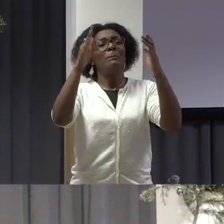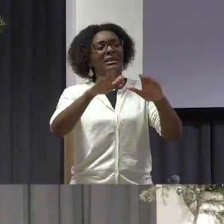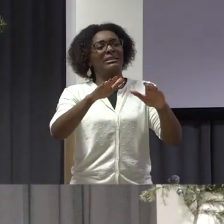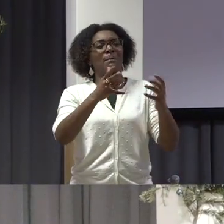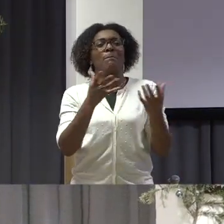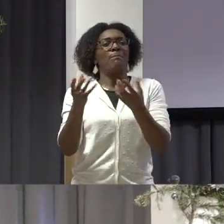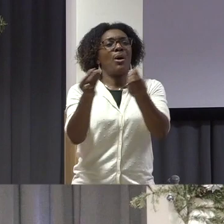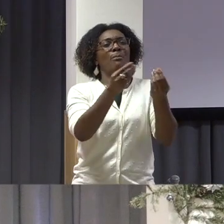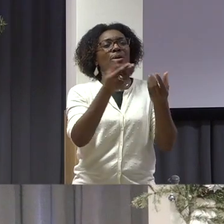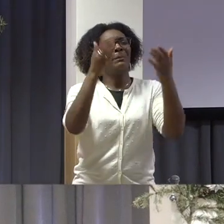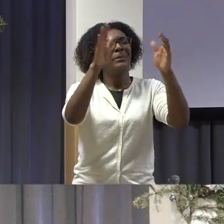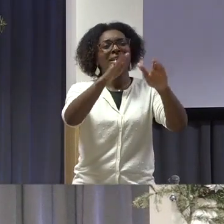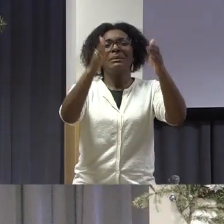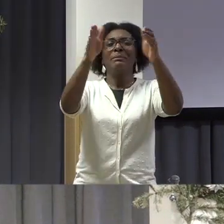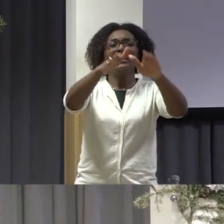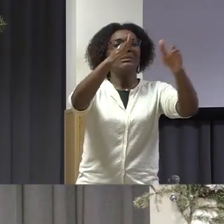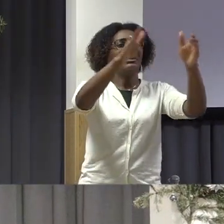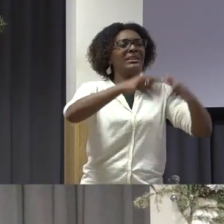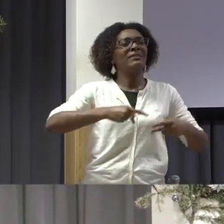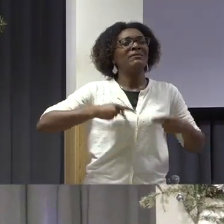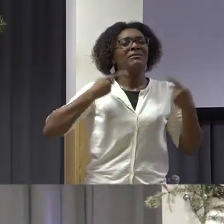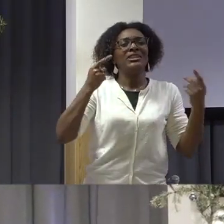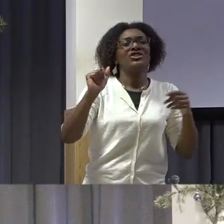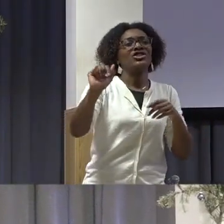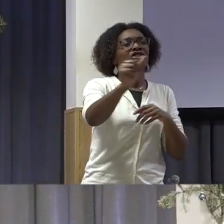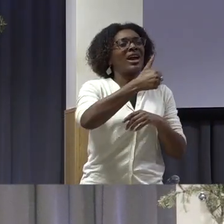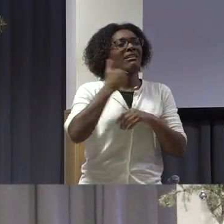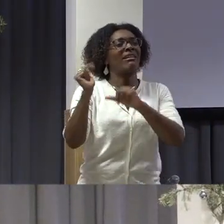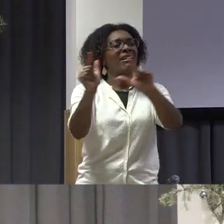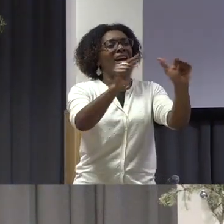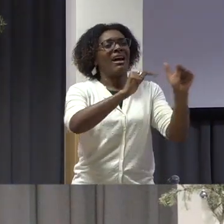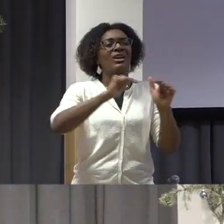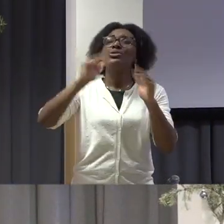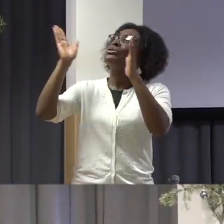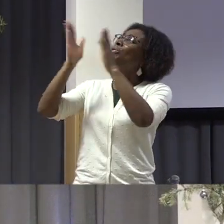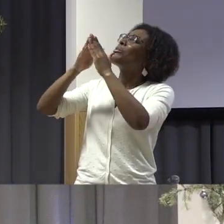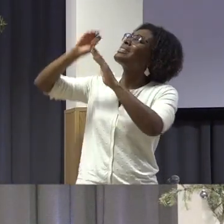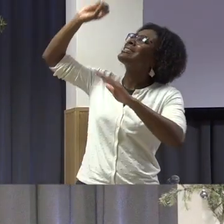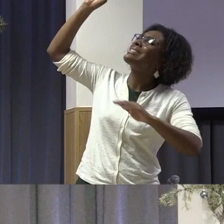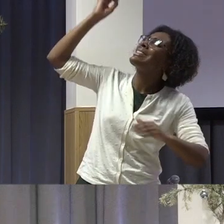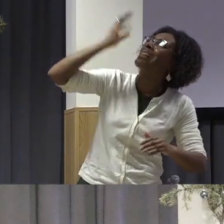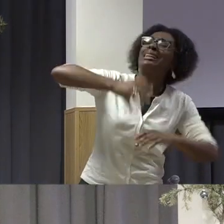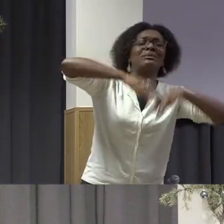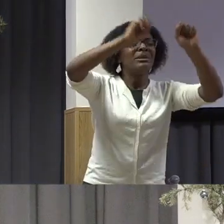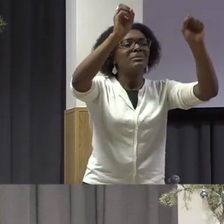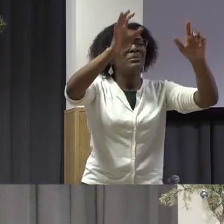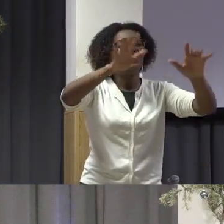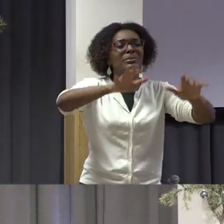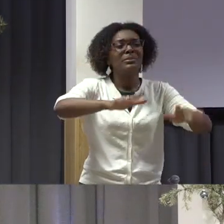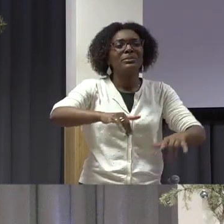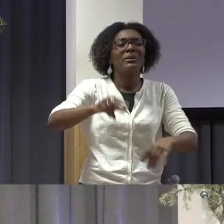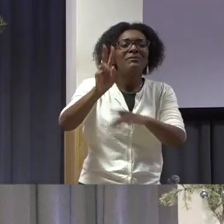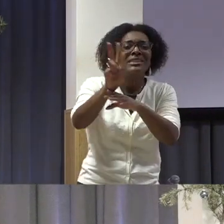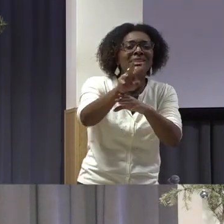entre tes mains chacune de nos vies je demande vraiment que l'onction du saint-esprit viennent visiter nos vies